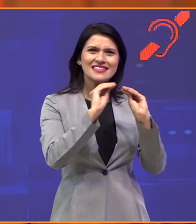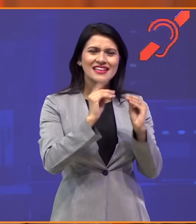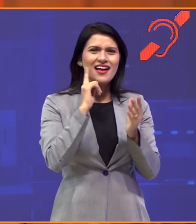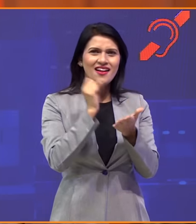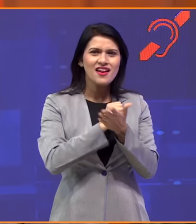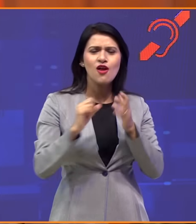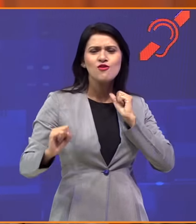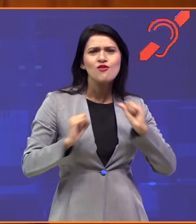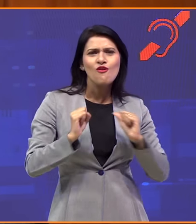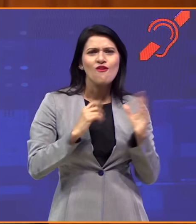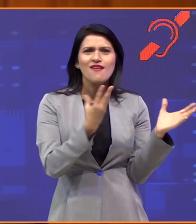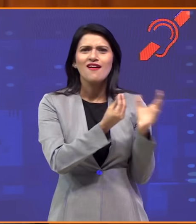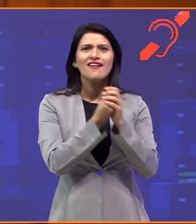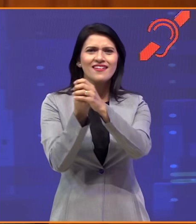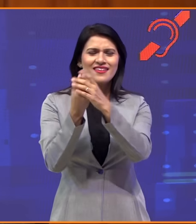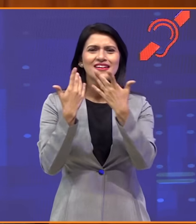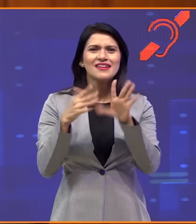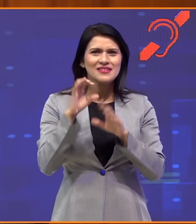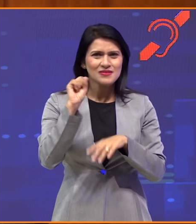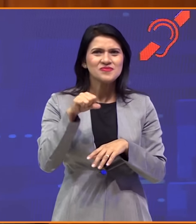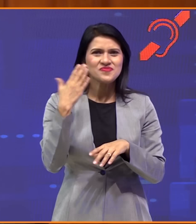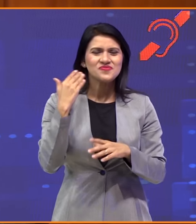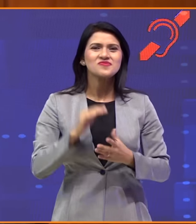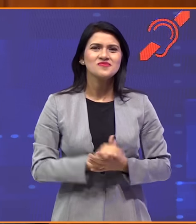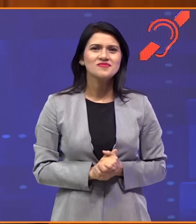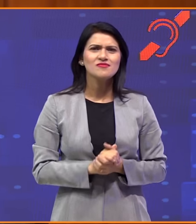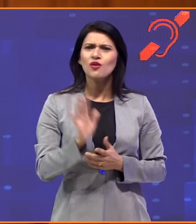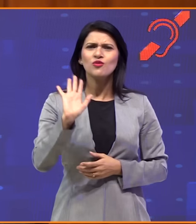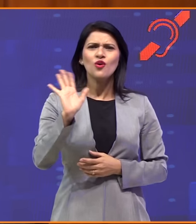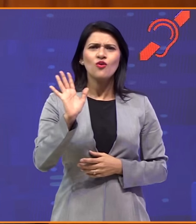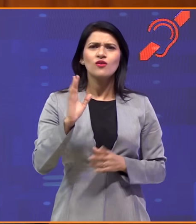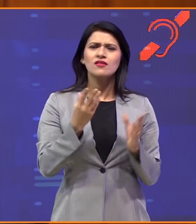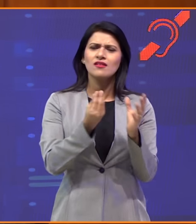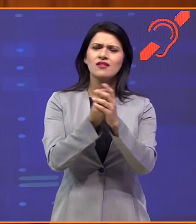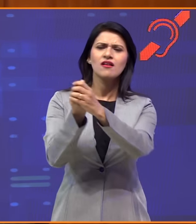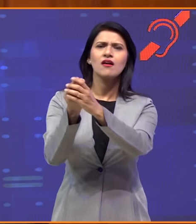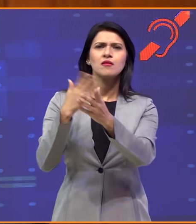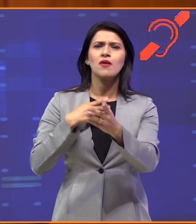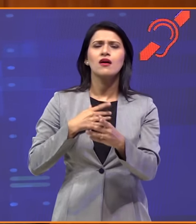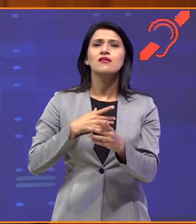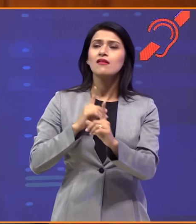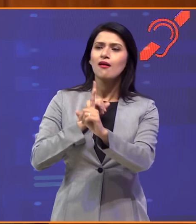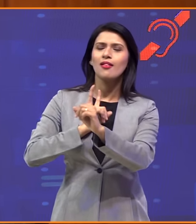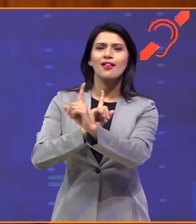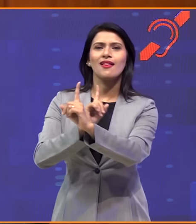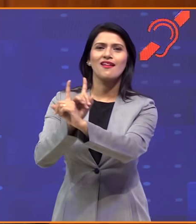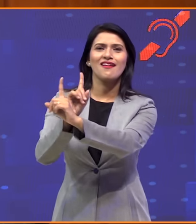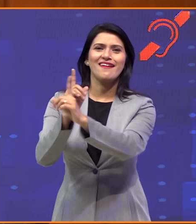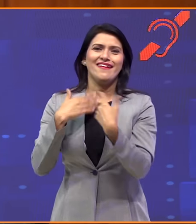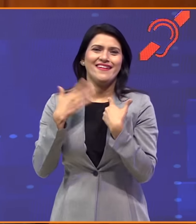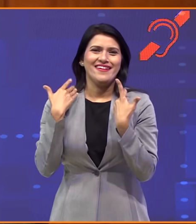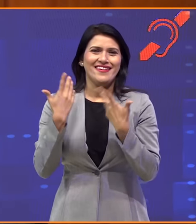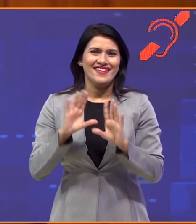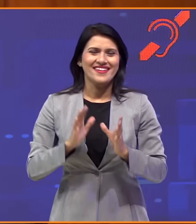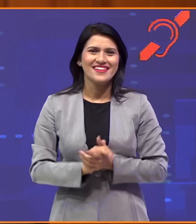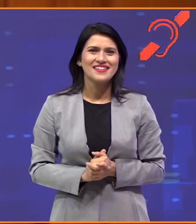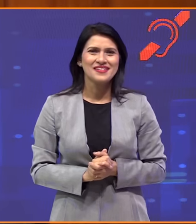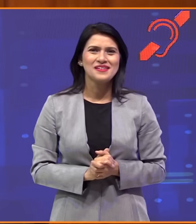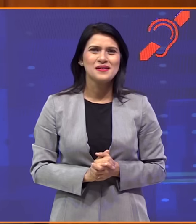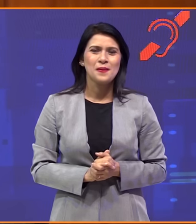डिस्को लेकर गए थे नहीं डांस सिखाने के लिए नहीं उसने ये लोग जा रहे थे मैं पीछे पीछे टंग गया था तो ये लोग तो